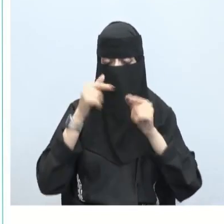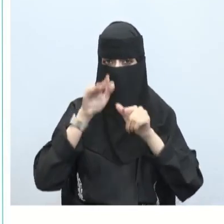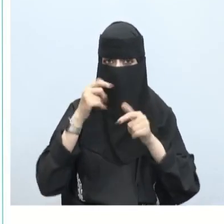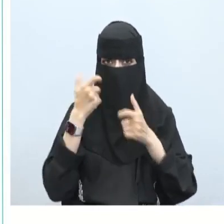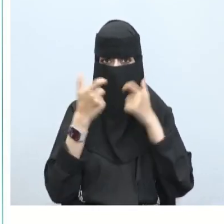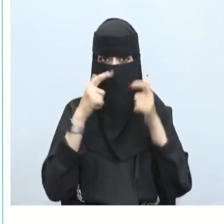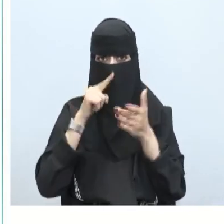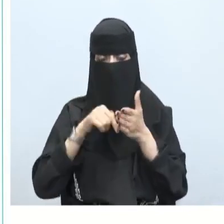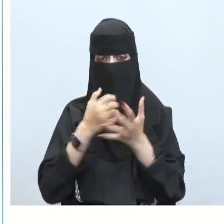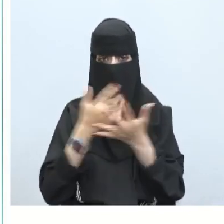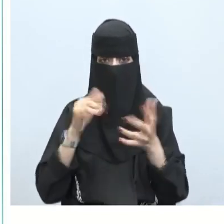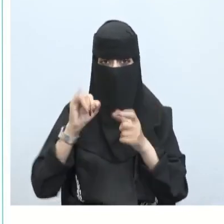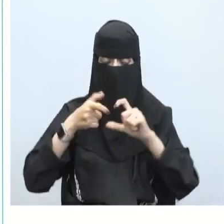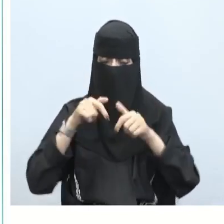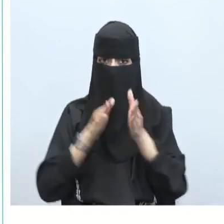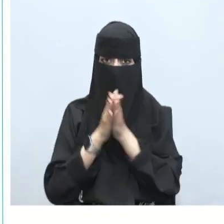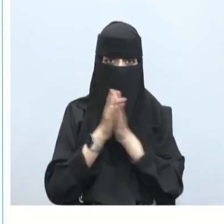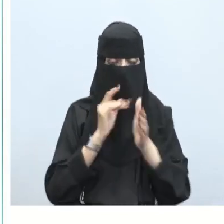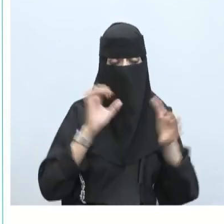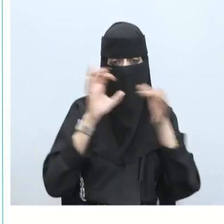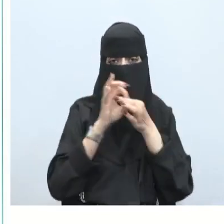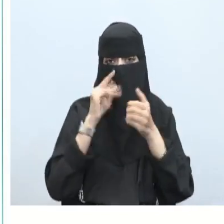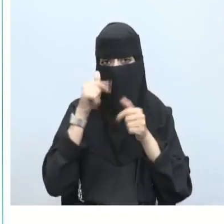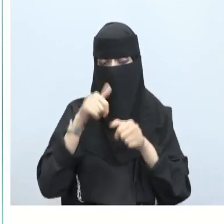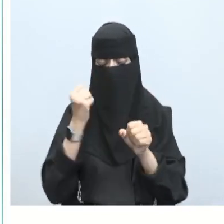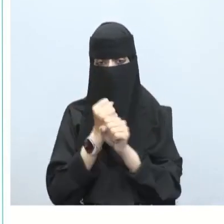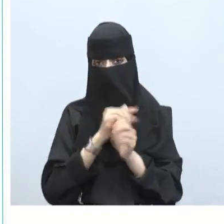نلاحظ كثير من منظمات تهتم بما يتعلق